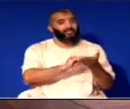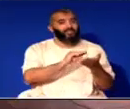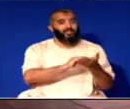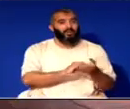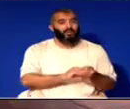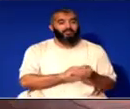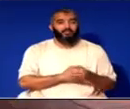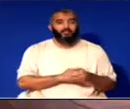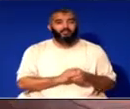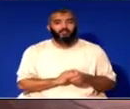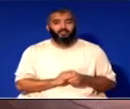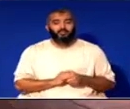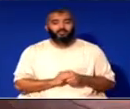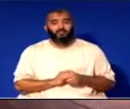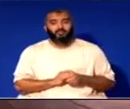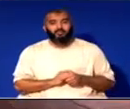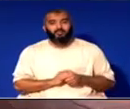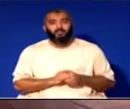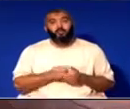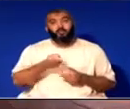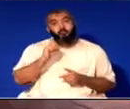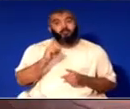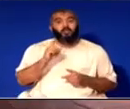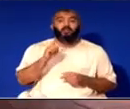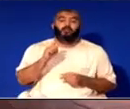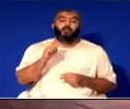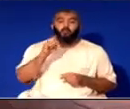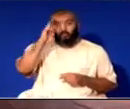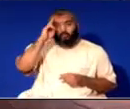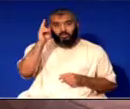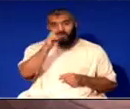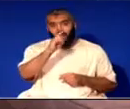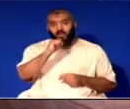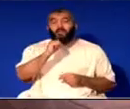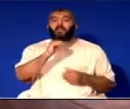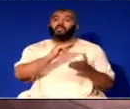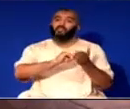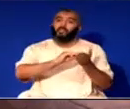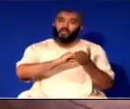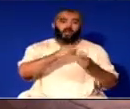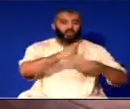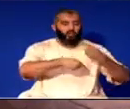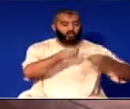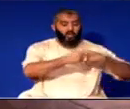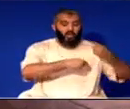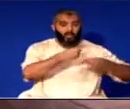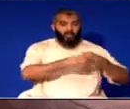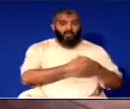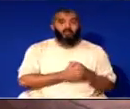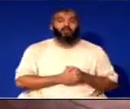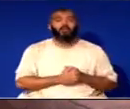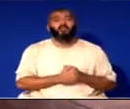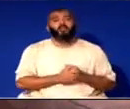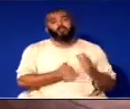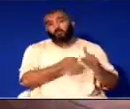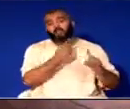يعطيك فضلها واجرها وان تكون جاريه ان شاء الله، ولكن عاده الصدقه الجاريه هي الاوقاف اللي يسموها العلماء الاحباس او الاوقاف،